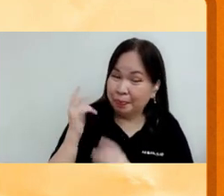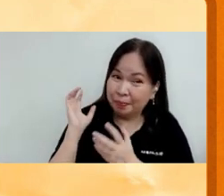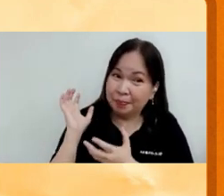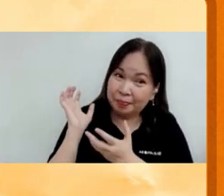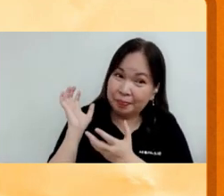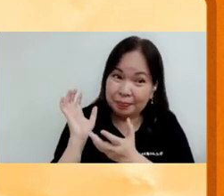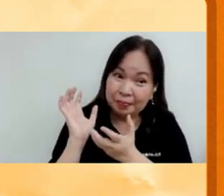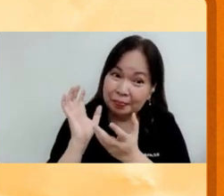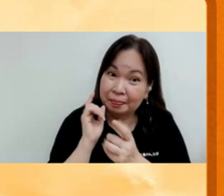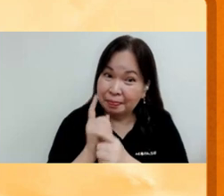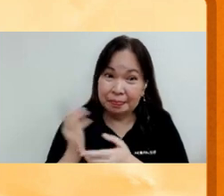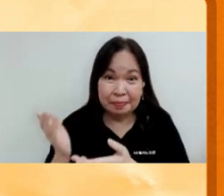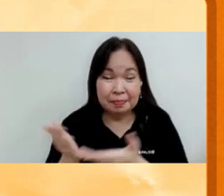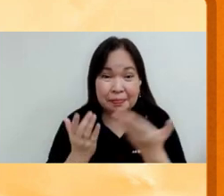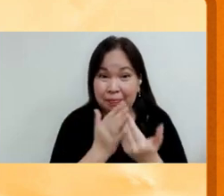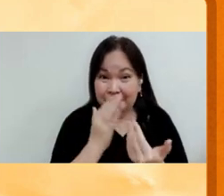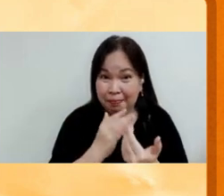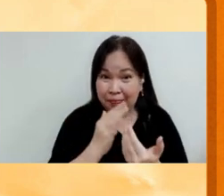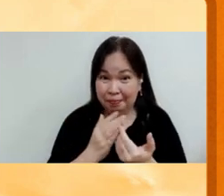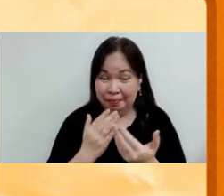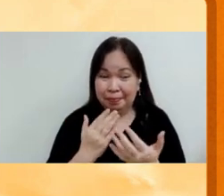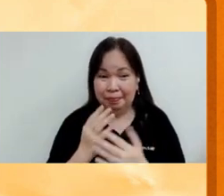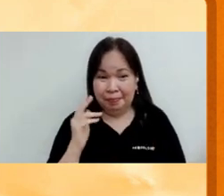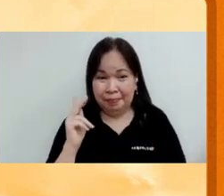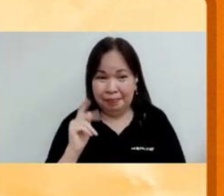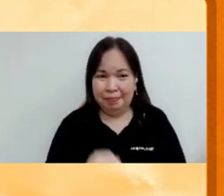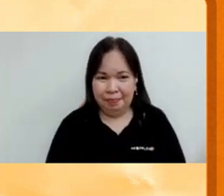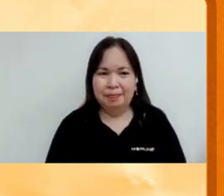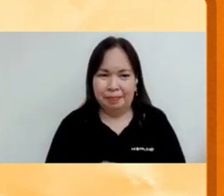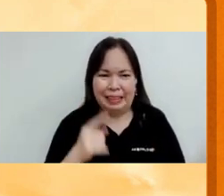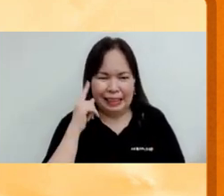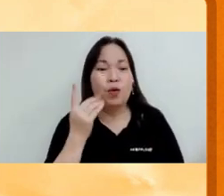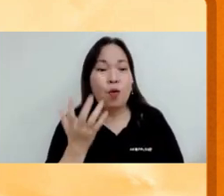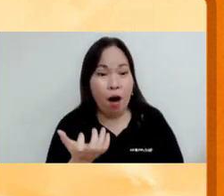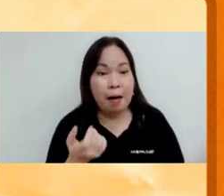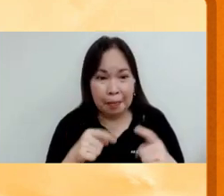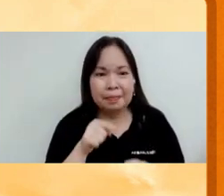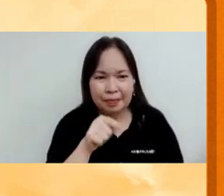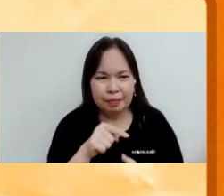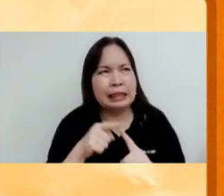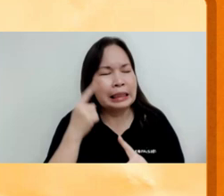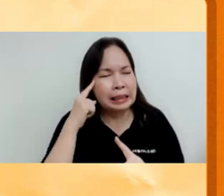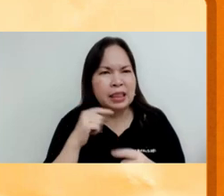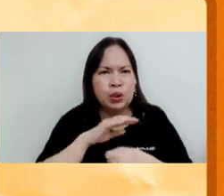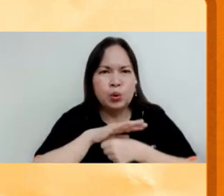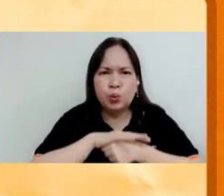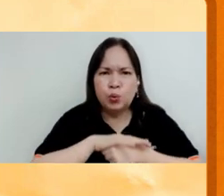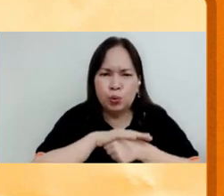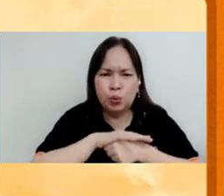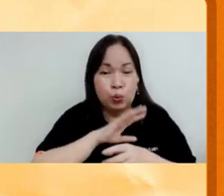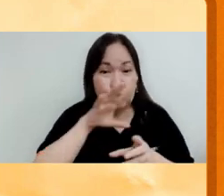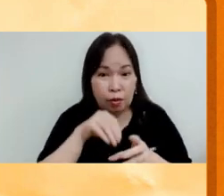naming maihatid to kay Carla. ito ang gusto nating mangyari. Kung ang stress ay bahagi nga ng ating